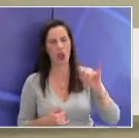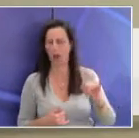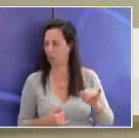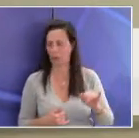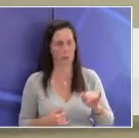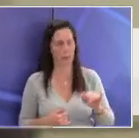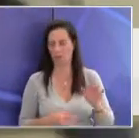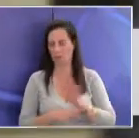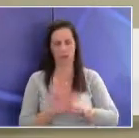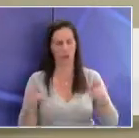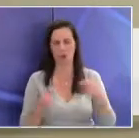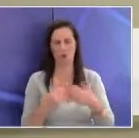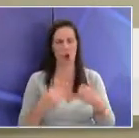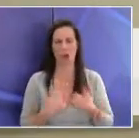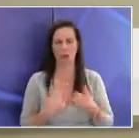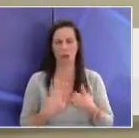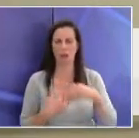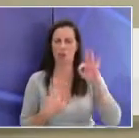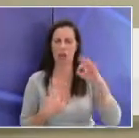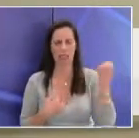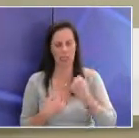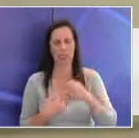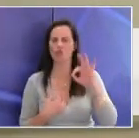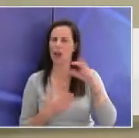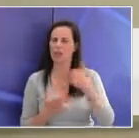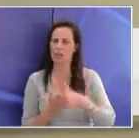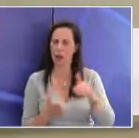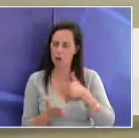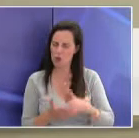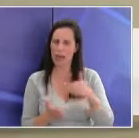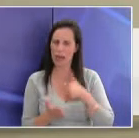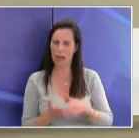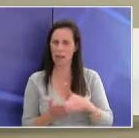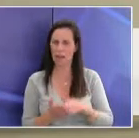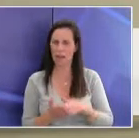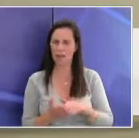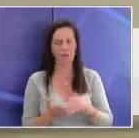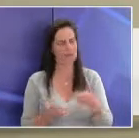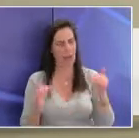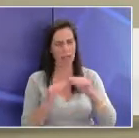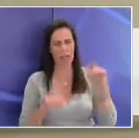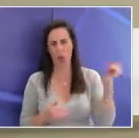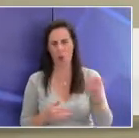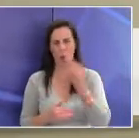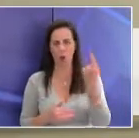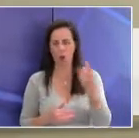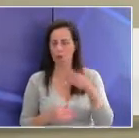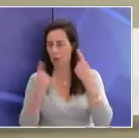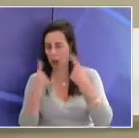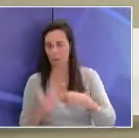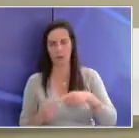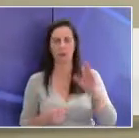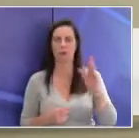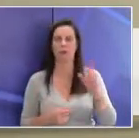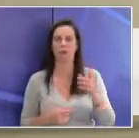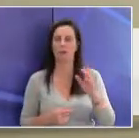על הפלטפורמה שלנו. ש"ס חזקה, ש"ס תמשיך. לדבר לכלל הציבור, בנוסף לציבור החרדי, שומרי